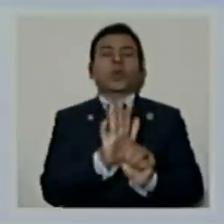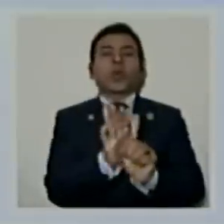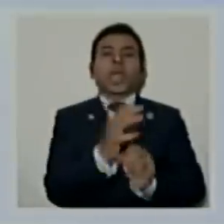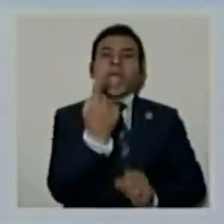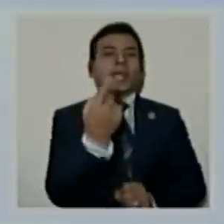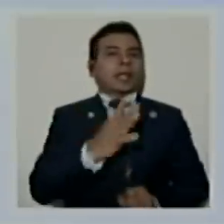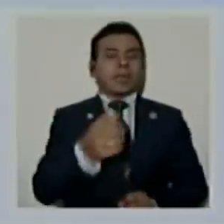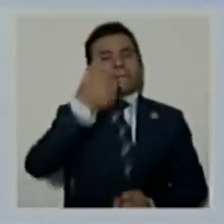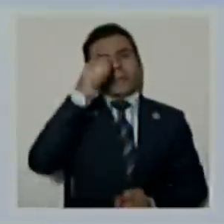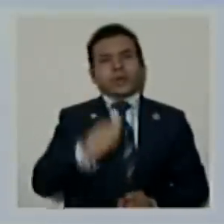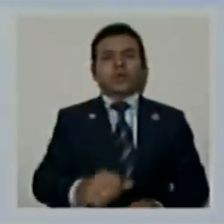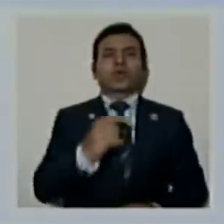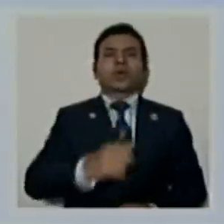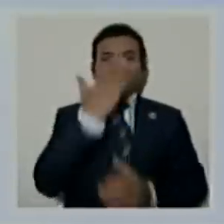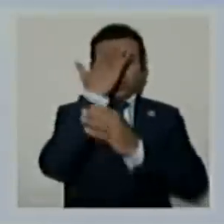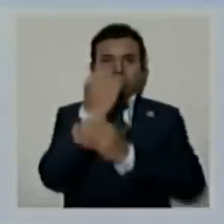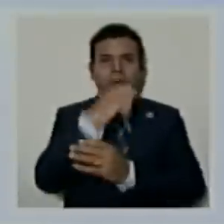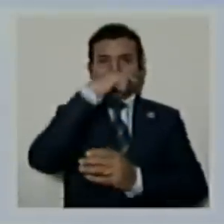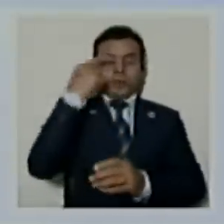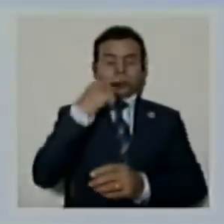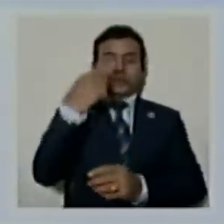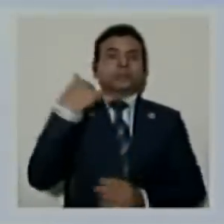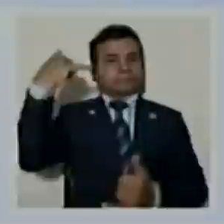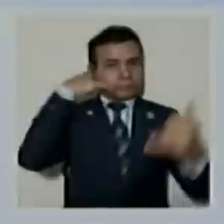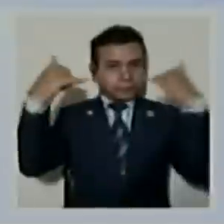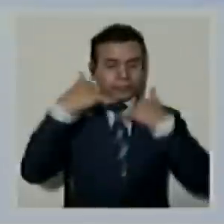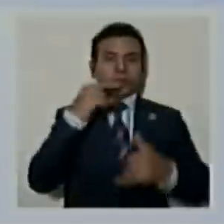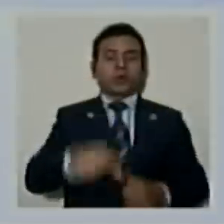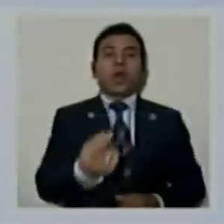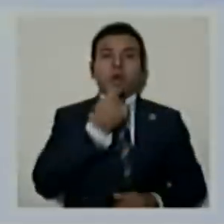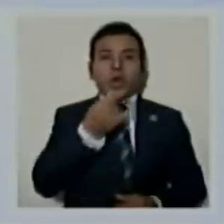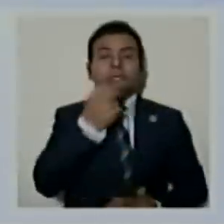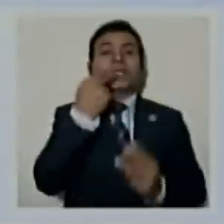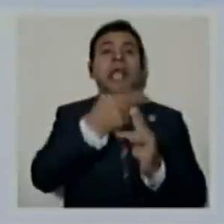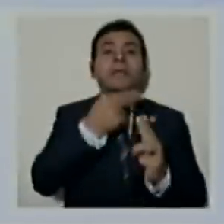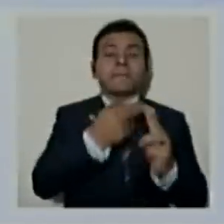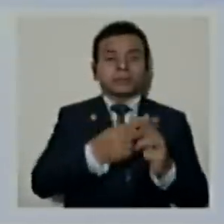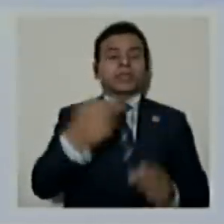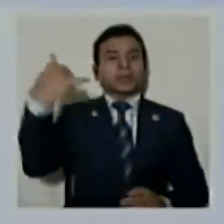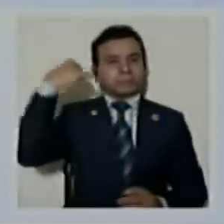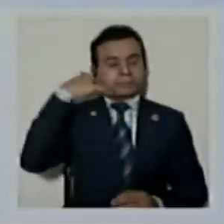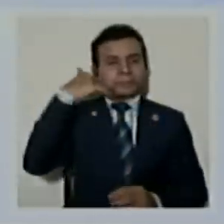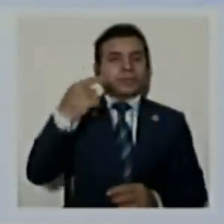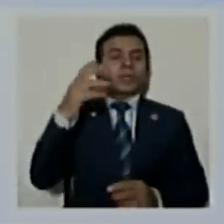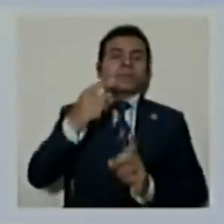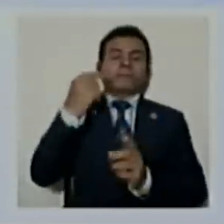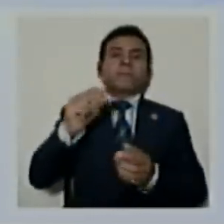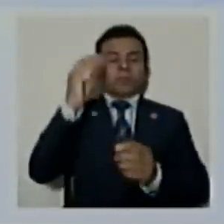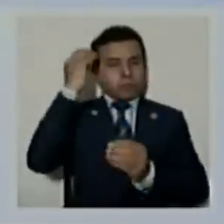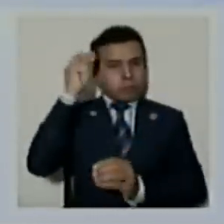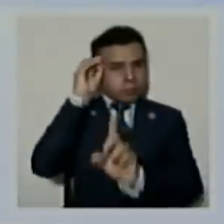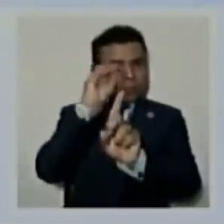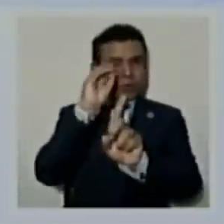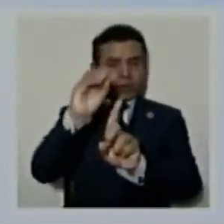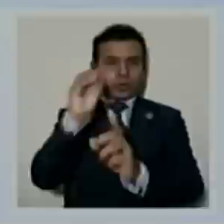কলের মাধ্যমে আমাদের জনসাধারণ বিভিন্ন বিষয়ে স্বাস্থ্য পরামর্শ চান, তারা ঔষধ সংগ্রহের